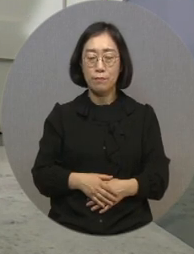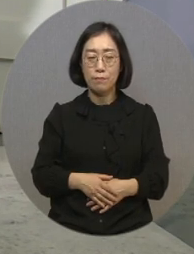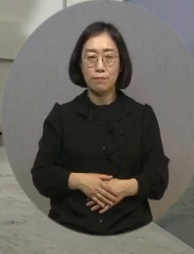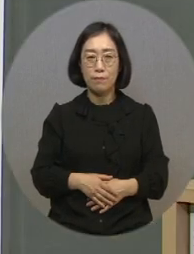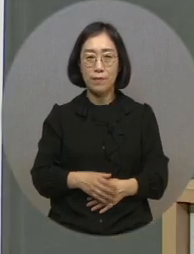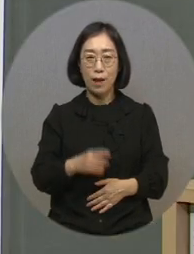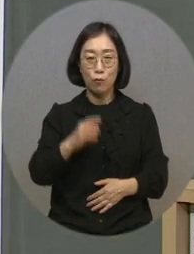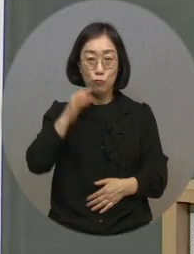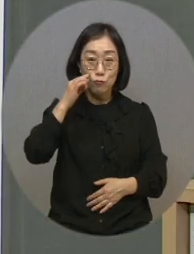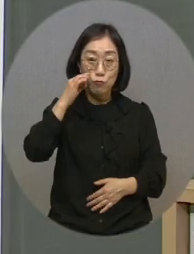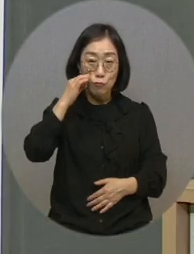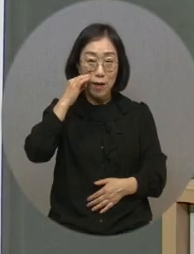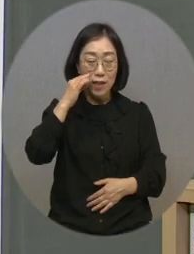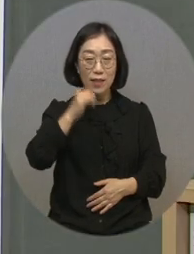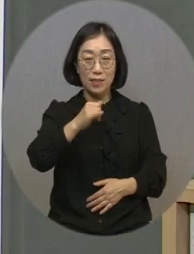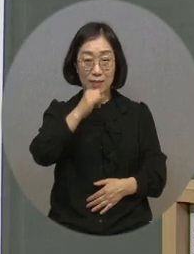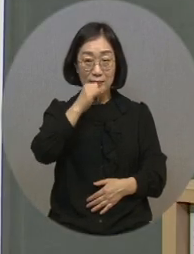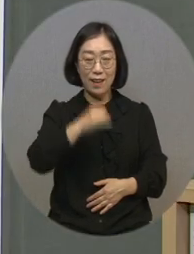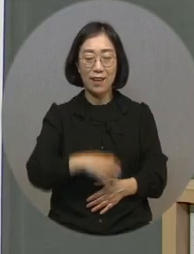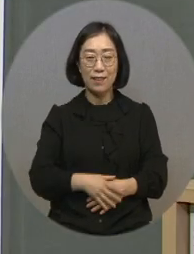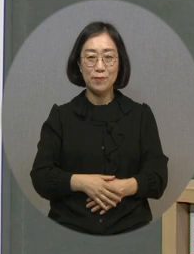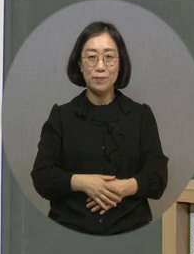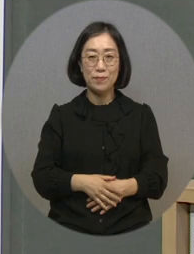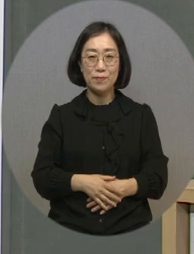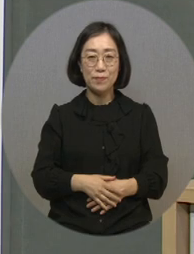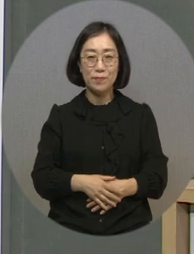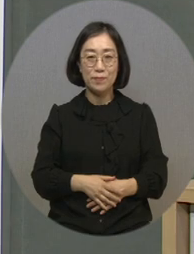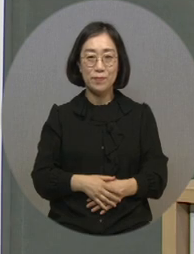제가 좀 궁금한 게 있어요.